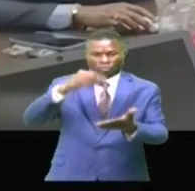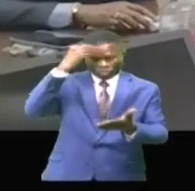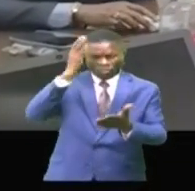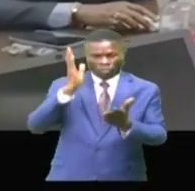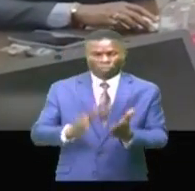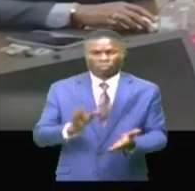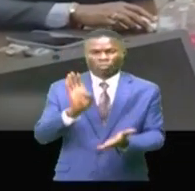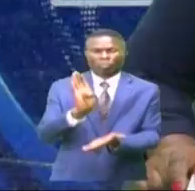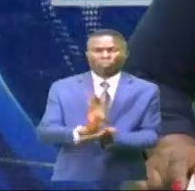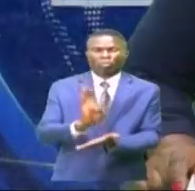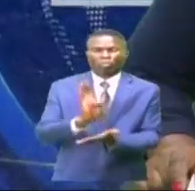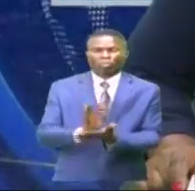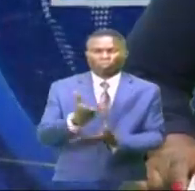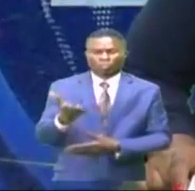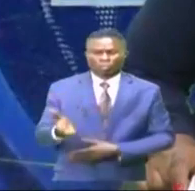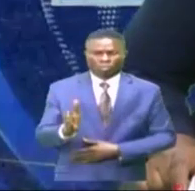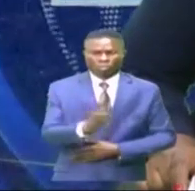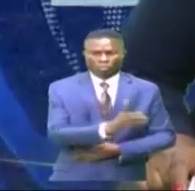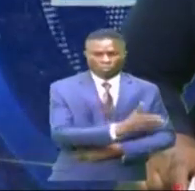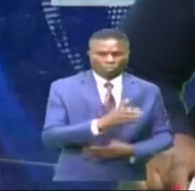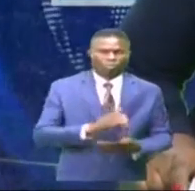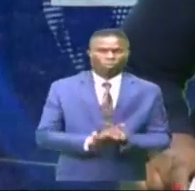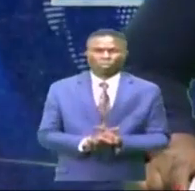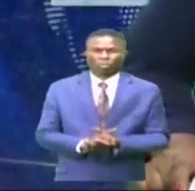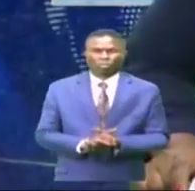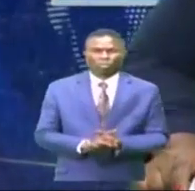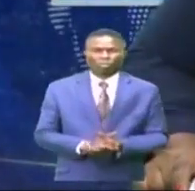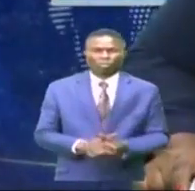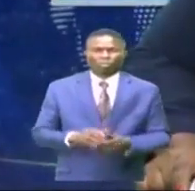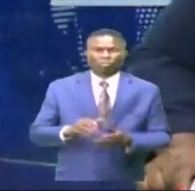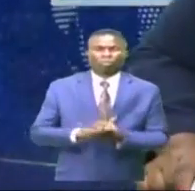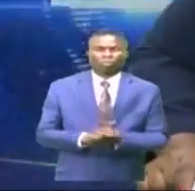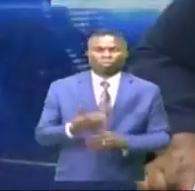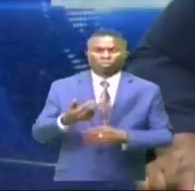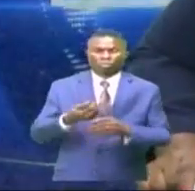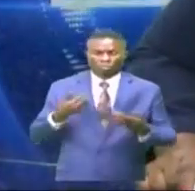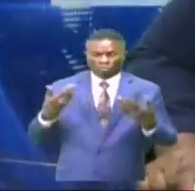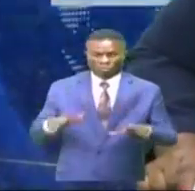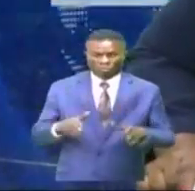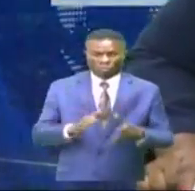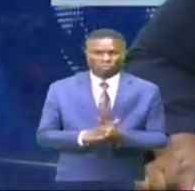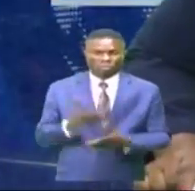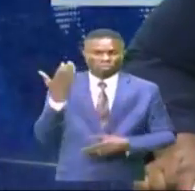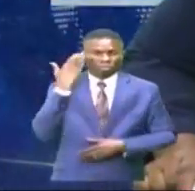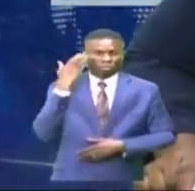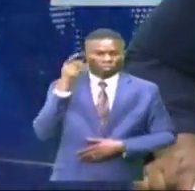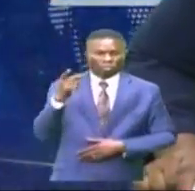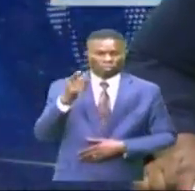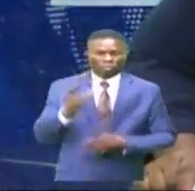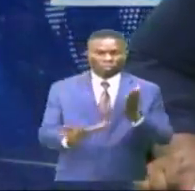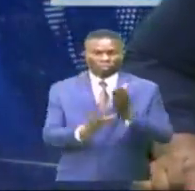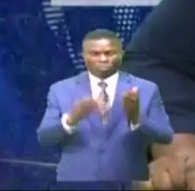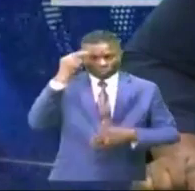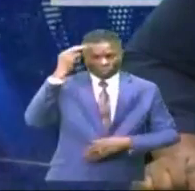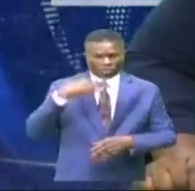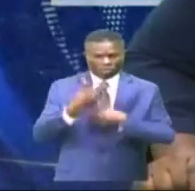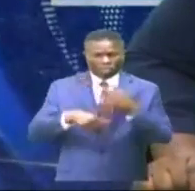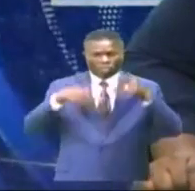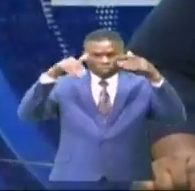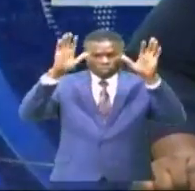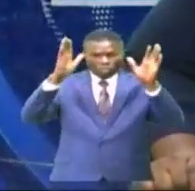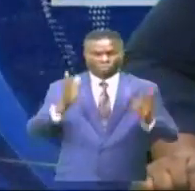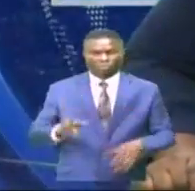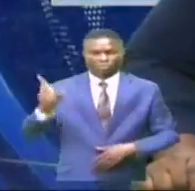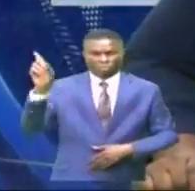le résultat et ce dernier reportage avant de terminer krispin Badou service ministre des Affaires étrangères